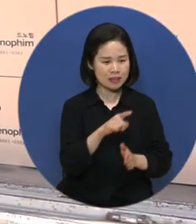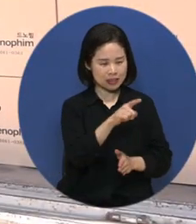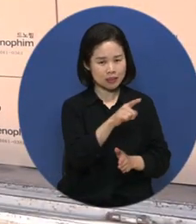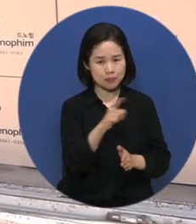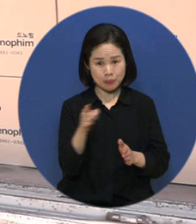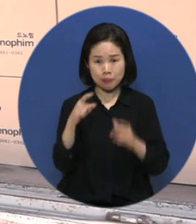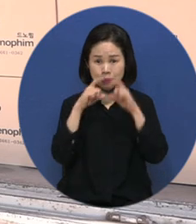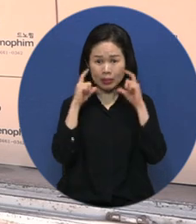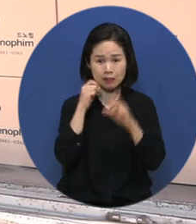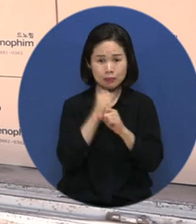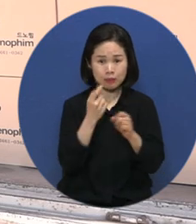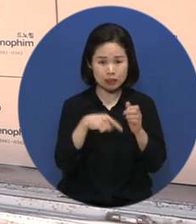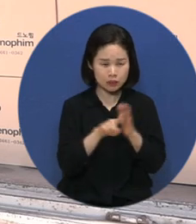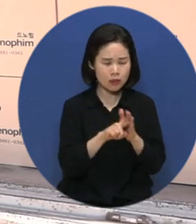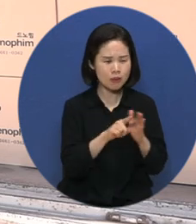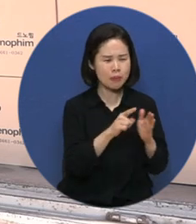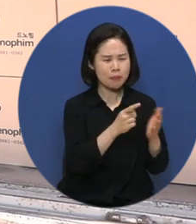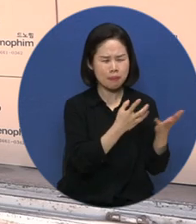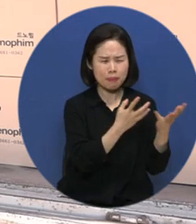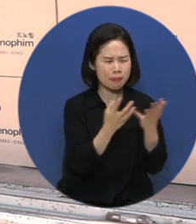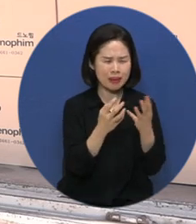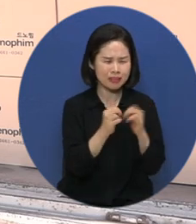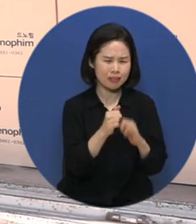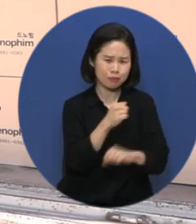사실을 새삼 깨닫게 되는데요.